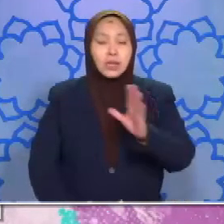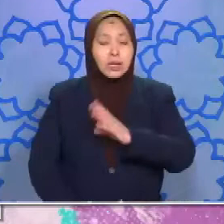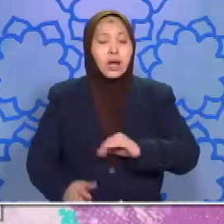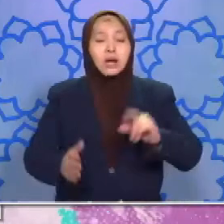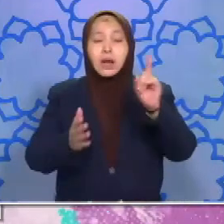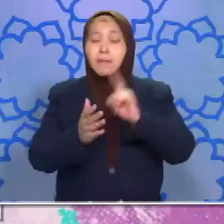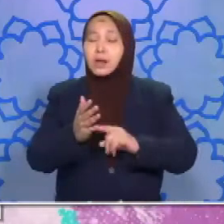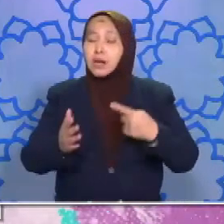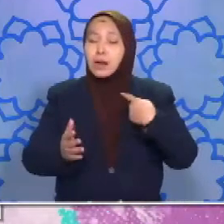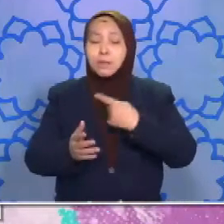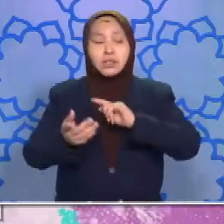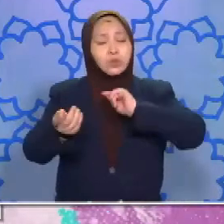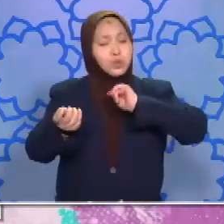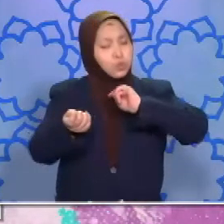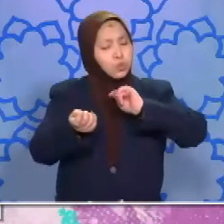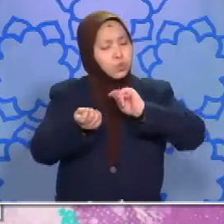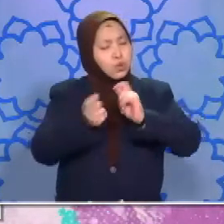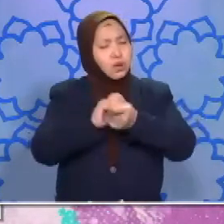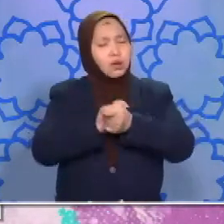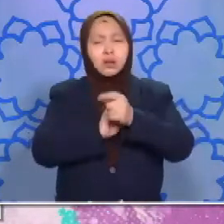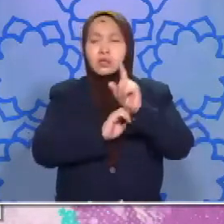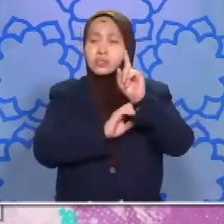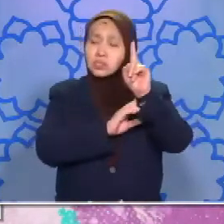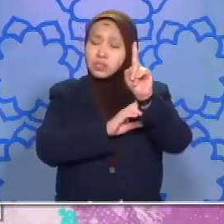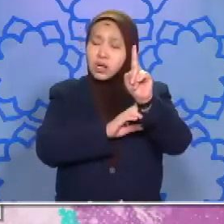وإذا بدلنا